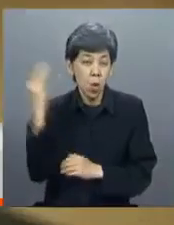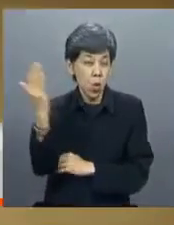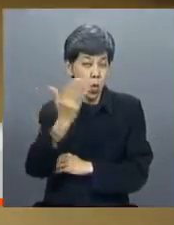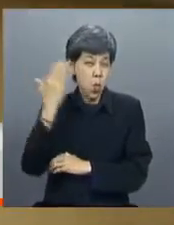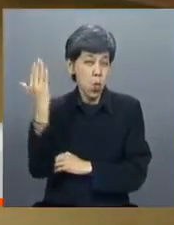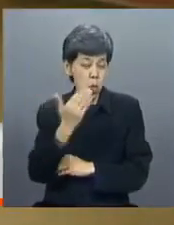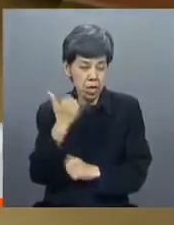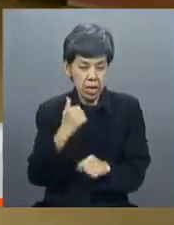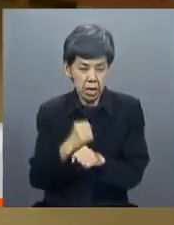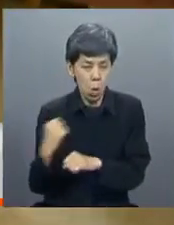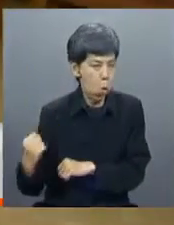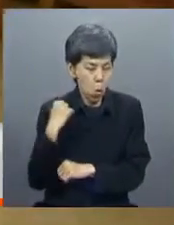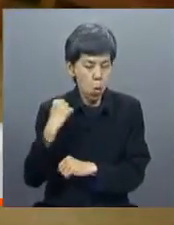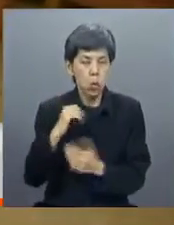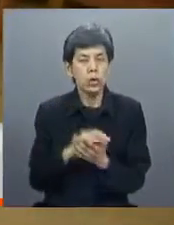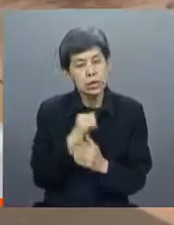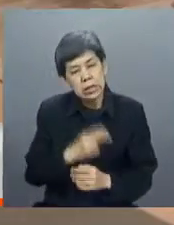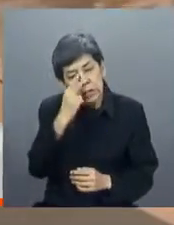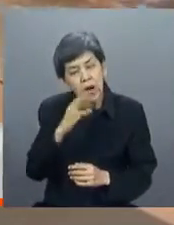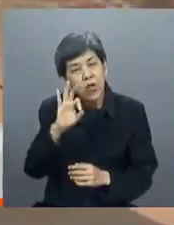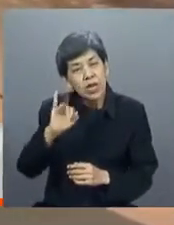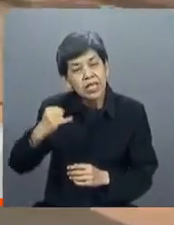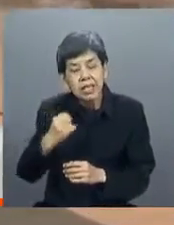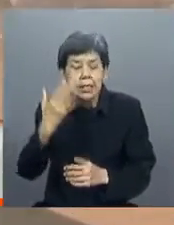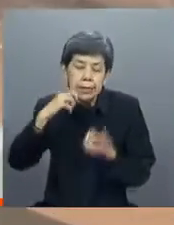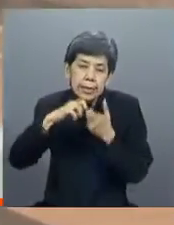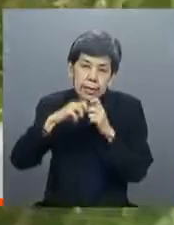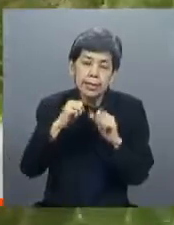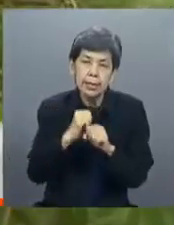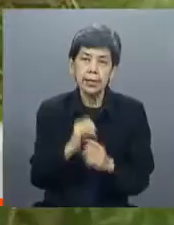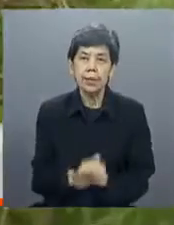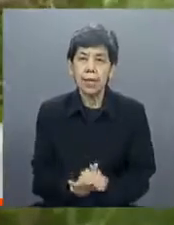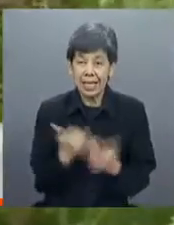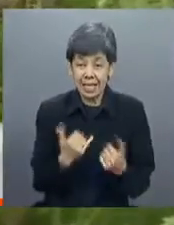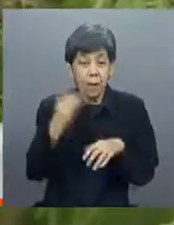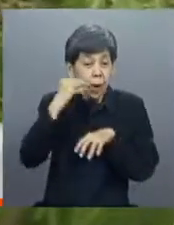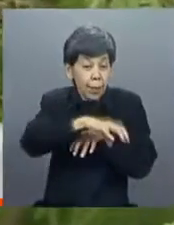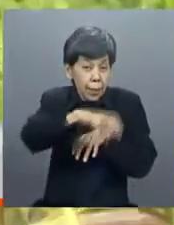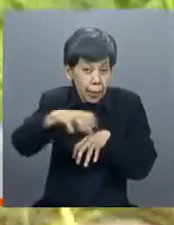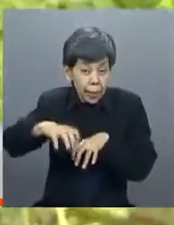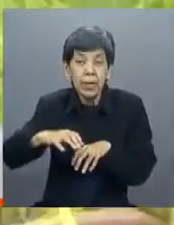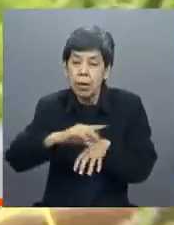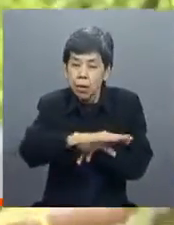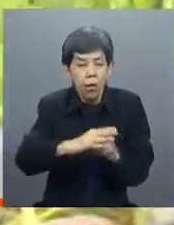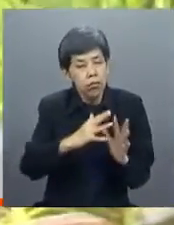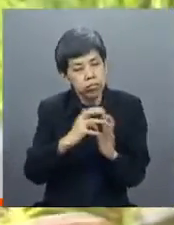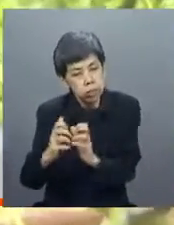ตันเป็นพายุที่รุนแรงที่สุดเท่าที่ฟิจิเคยประสบมาทำให้หลายหมู่บ้านตามเกาะต่างๆพัง